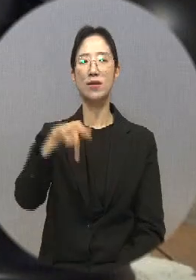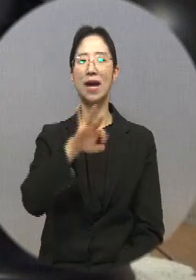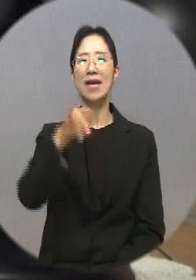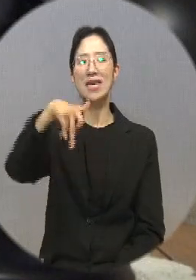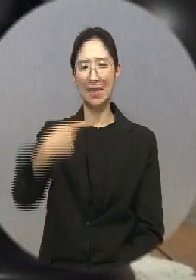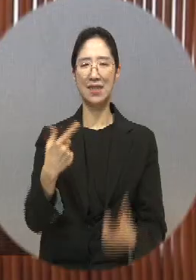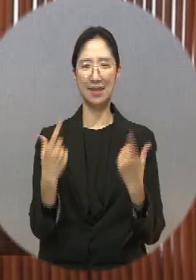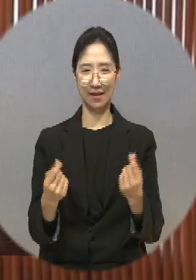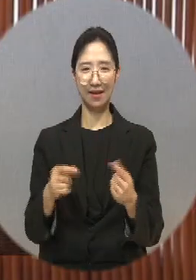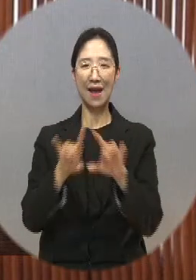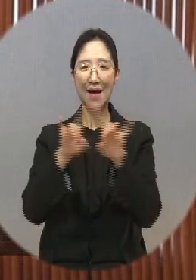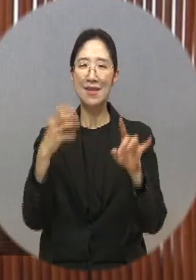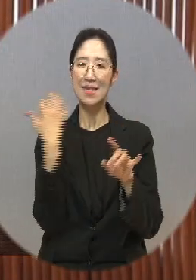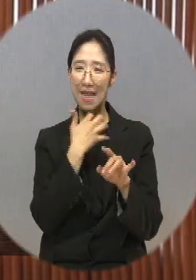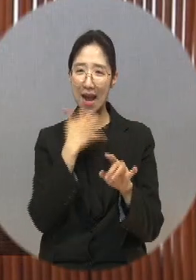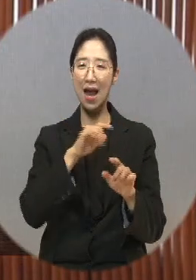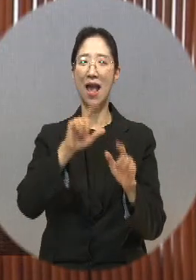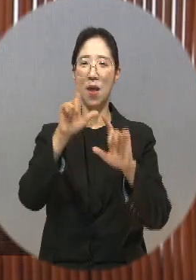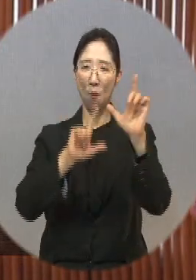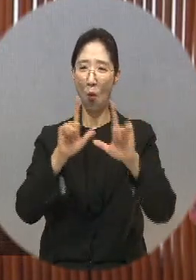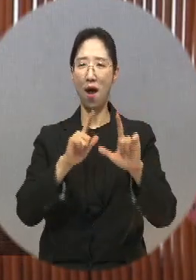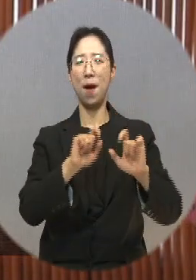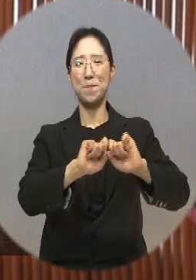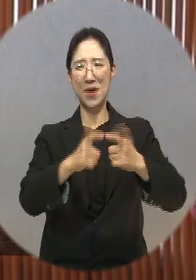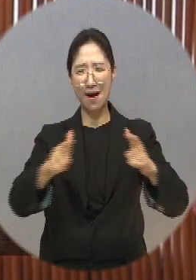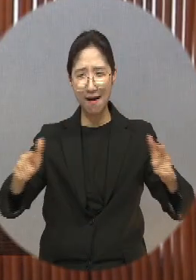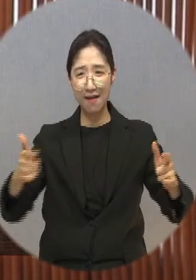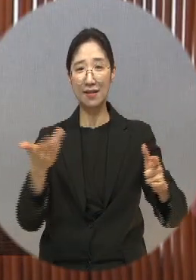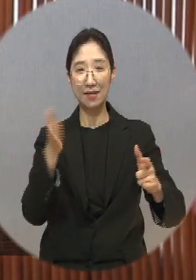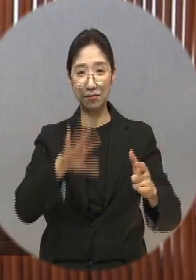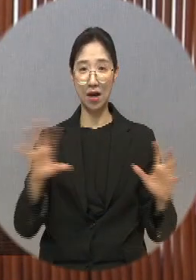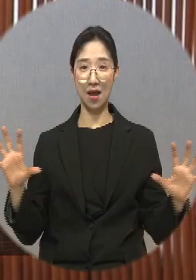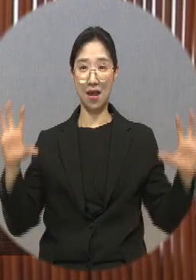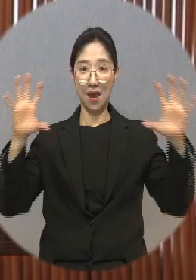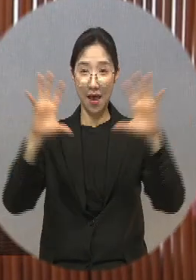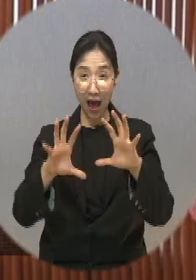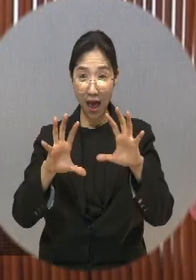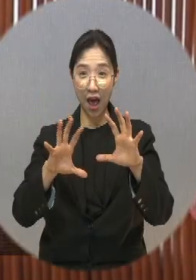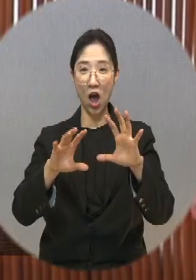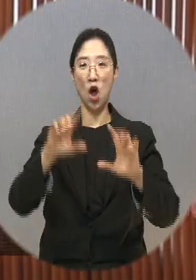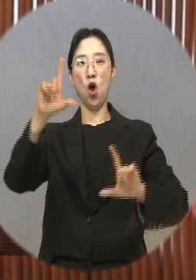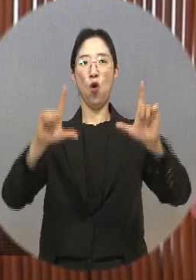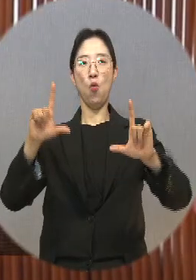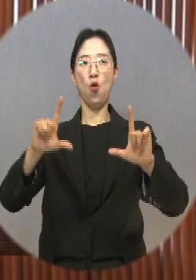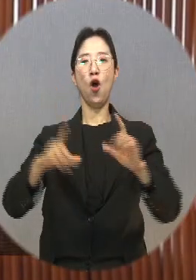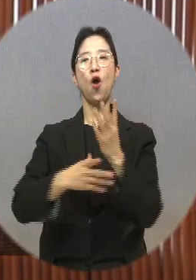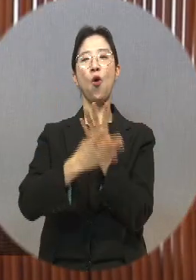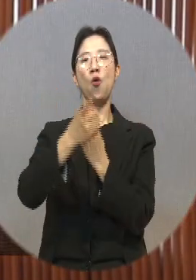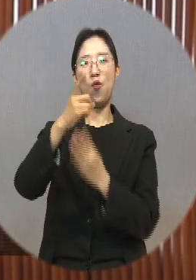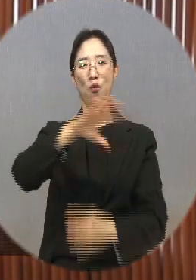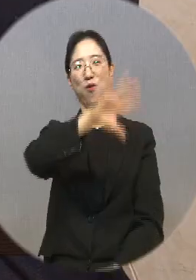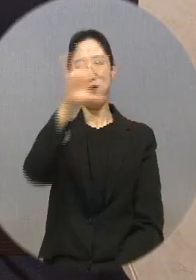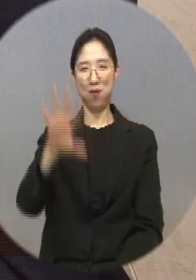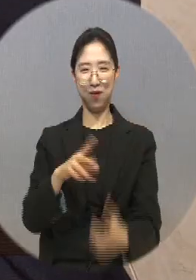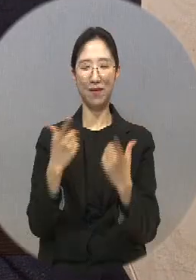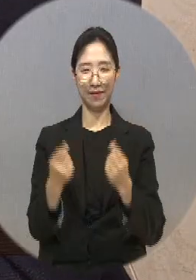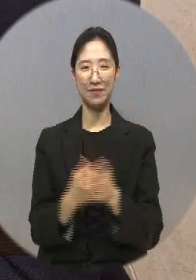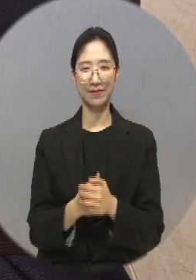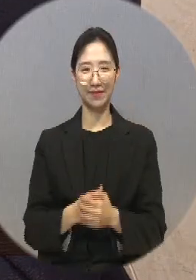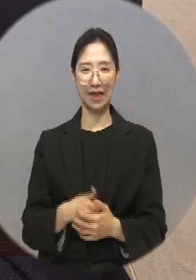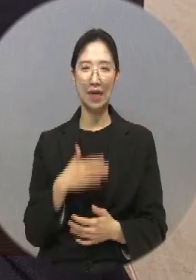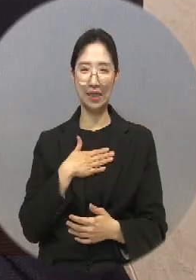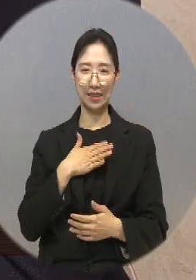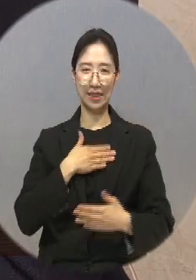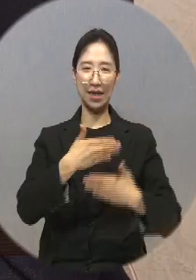것 같아요. 그러니까 각자의 색깔과 모양을 갖고 있는데 그걸 합쳐보면 하나의 형태를 가지고 있는 완전체가 되고 저는